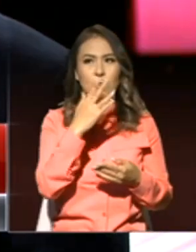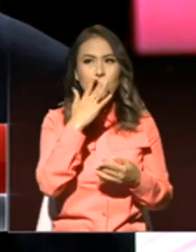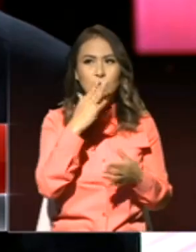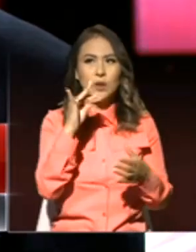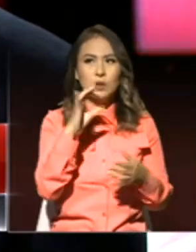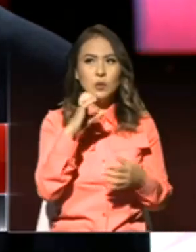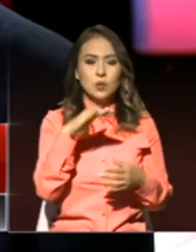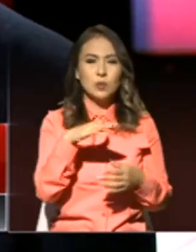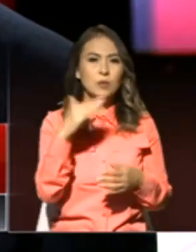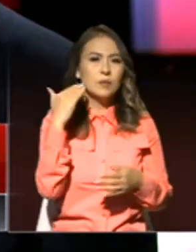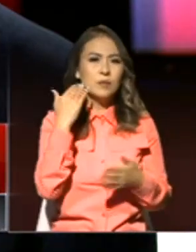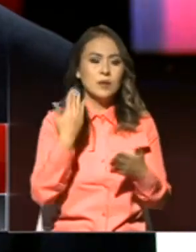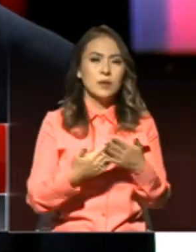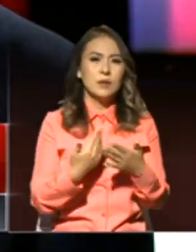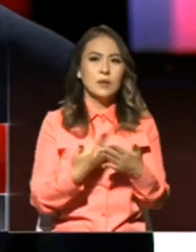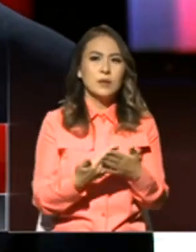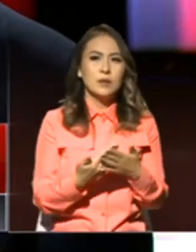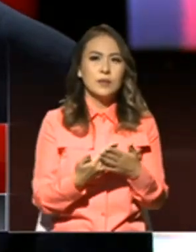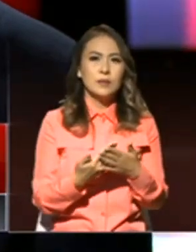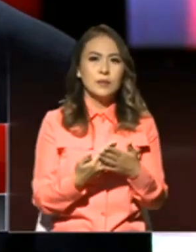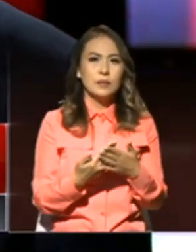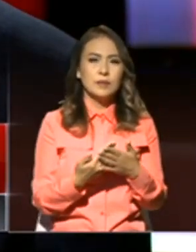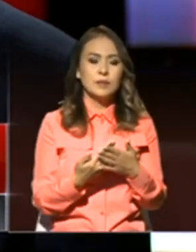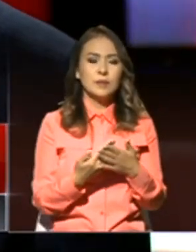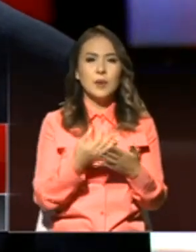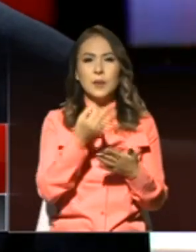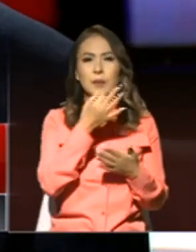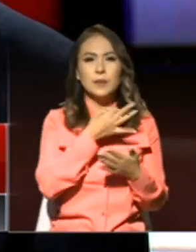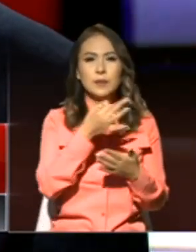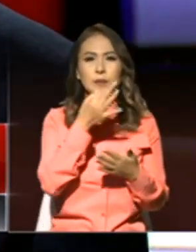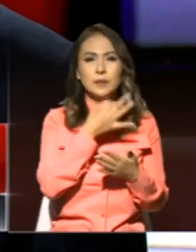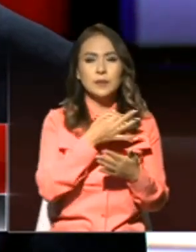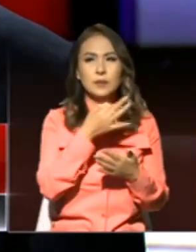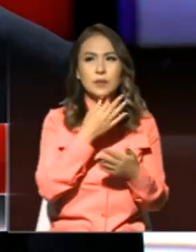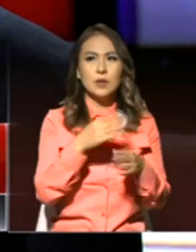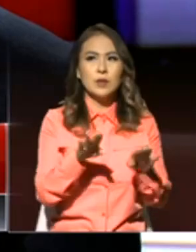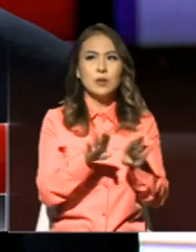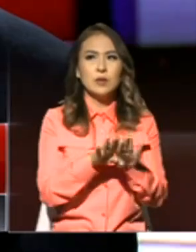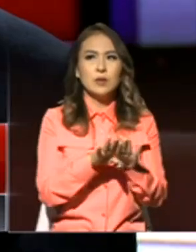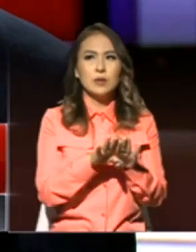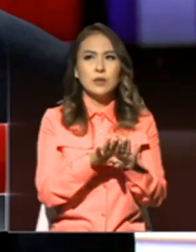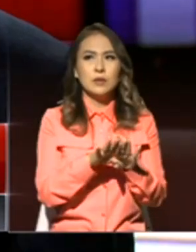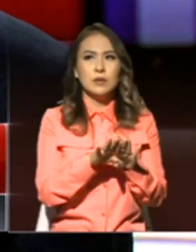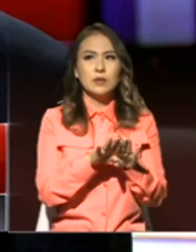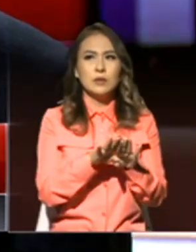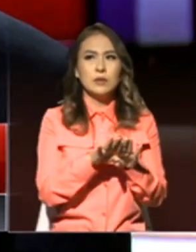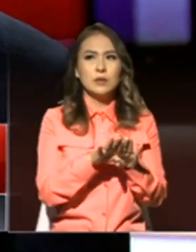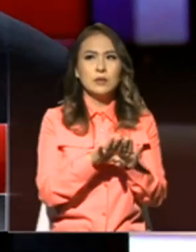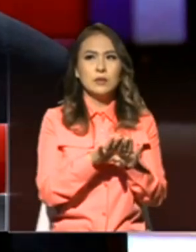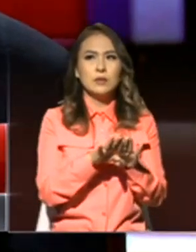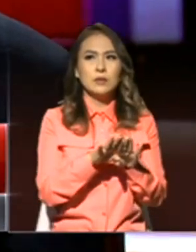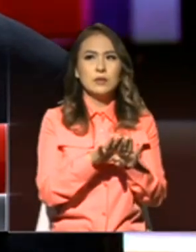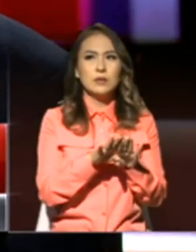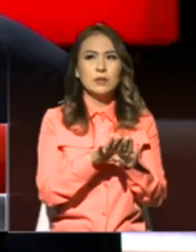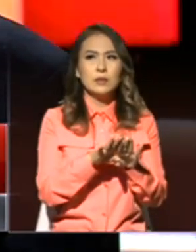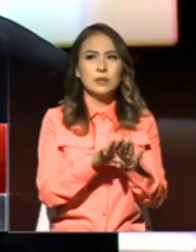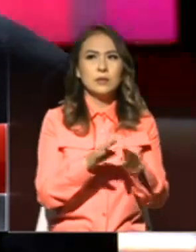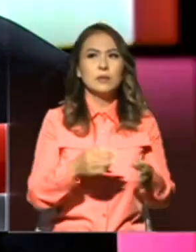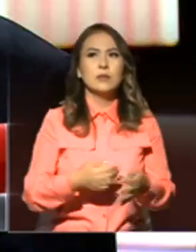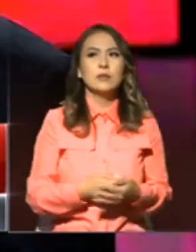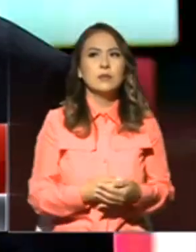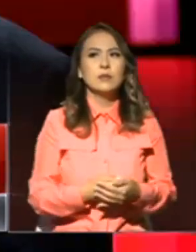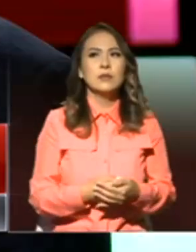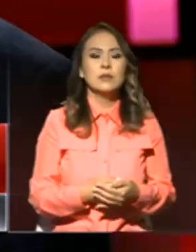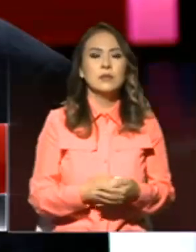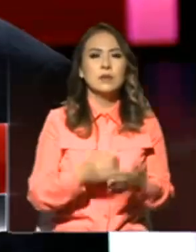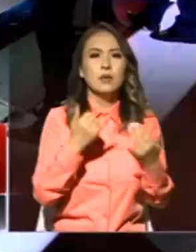бәрібір. Біз ырымдап отырмыз ал жарайды институт ретінде. Ол оған жеткен жоқпыз. Ол айтылған нәрсе болған жағдайда ол кезде жеткізбеу керек дейсіз ба? Басқаша болады әңгіменің барлығы. Ол